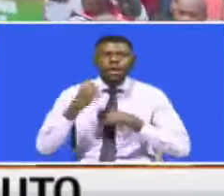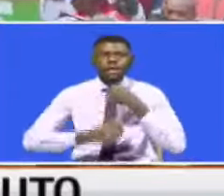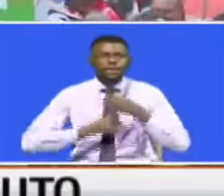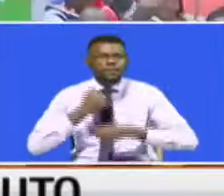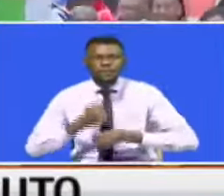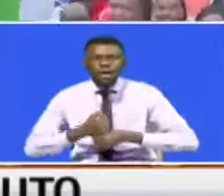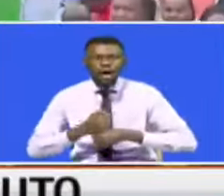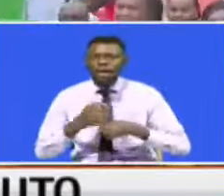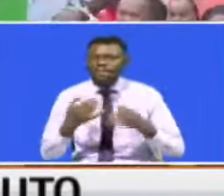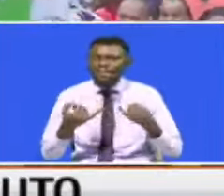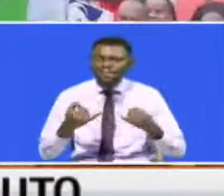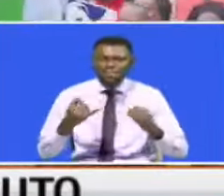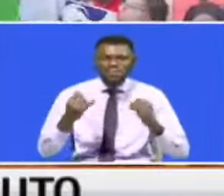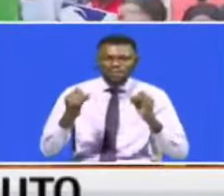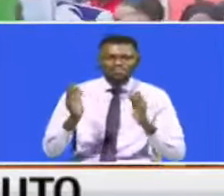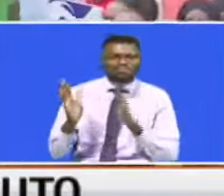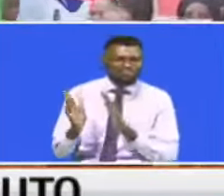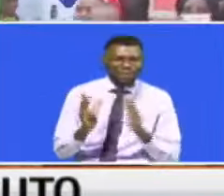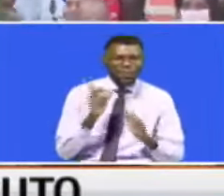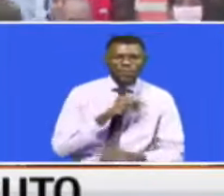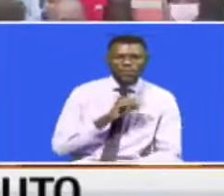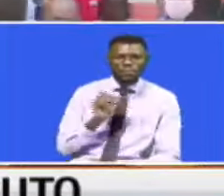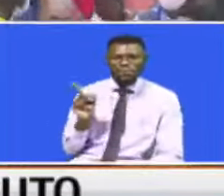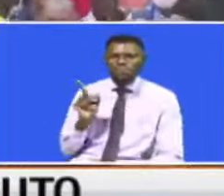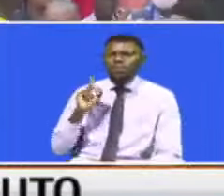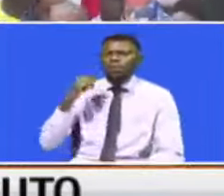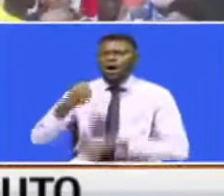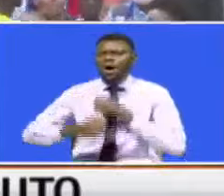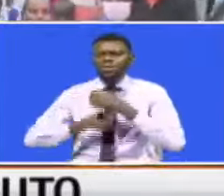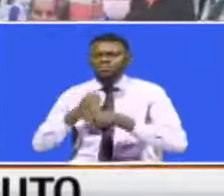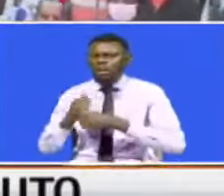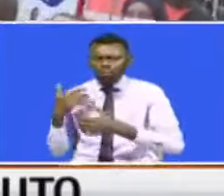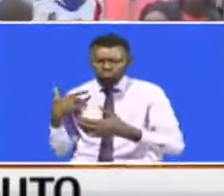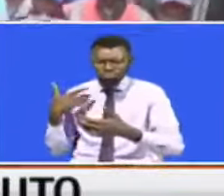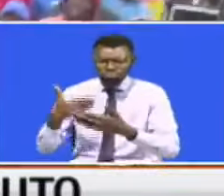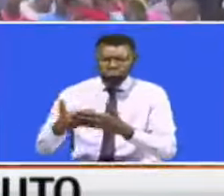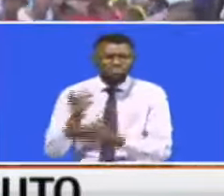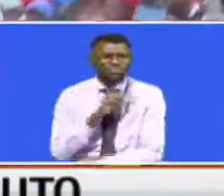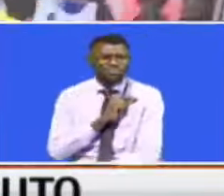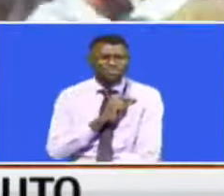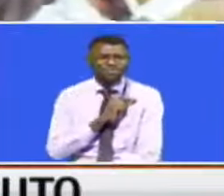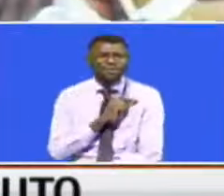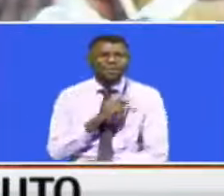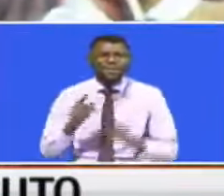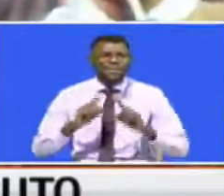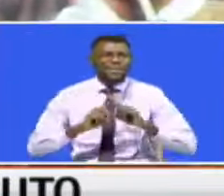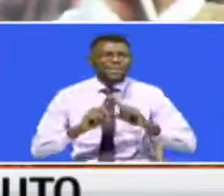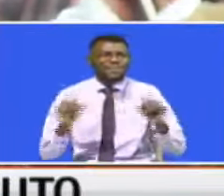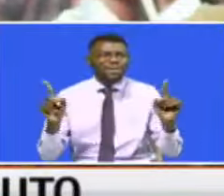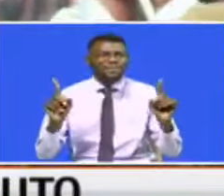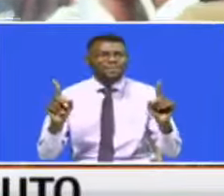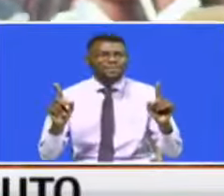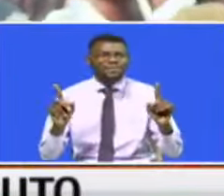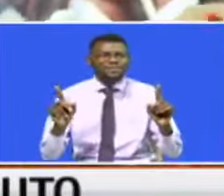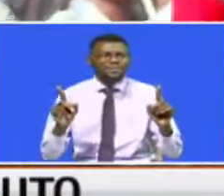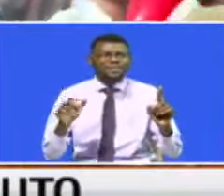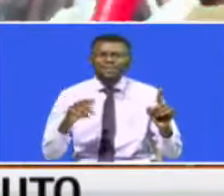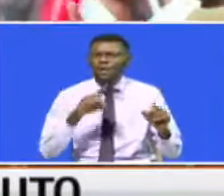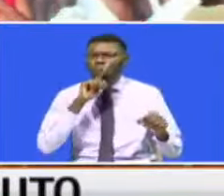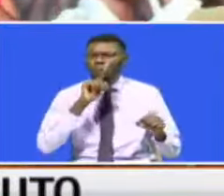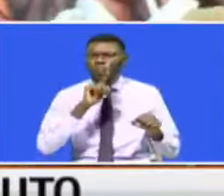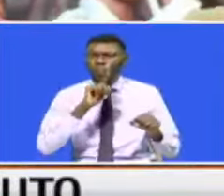kwanza wa serikali ya Rais Ruto. Mwaka mmoja ukiwa sasa umekamilika, ni dhahiri shahiri kuwa baadhi ya